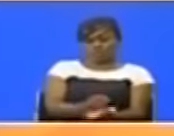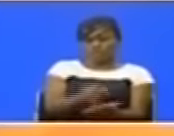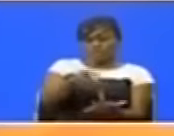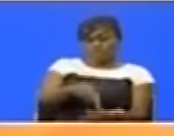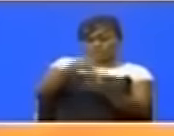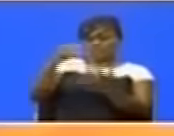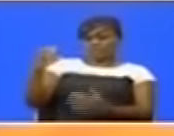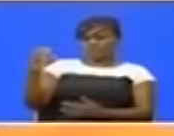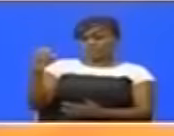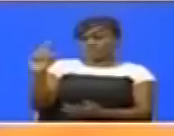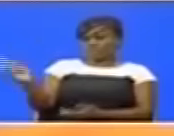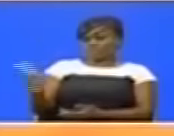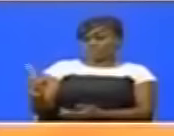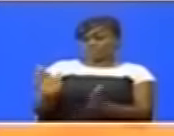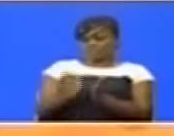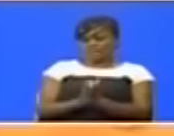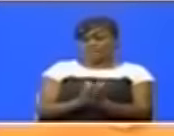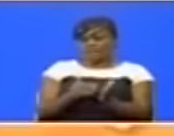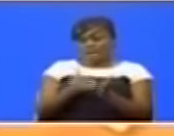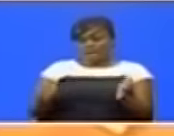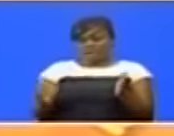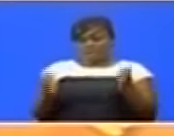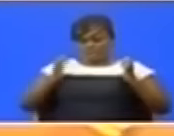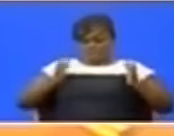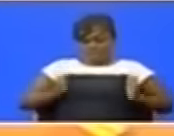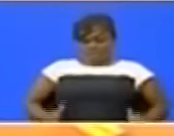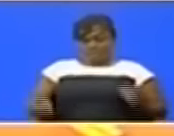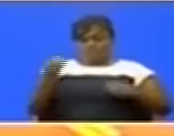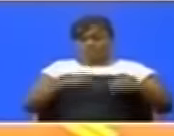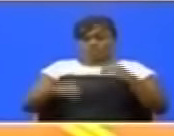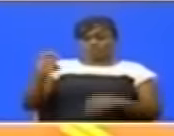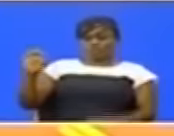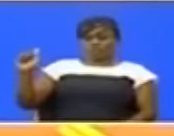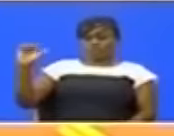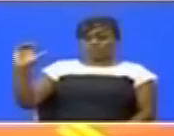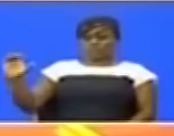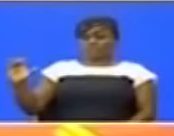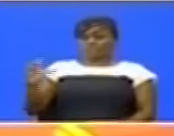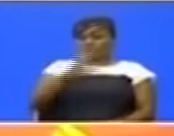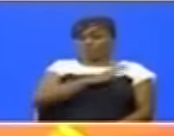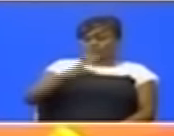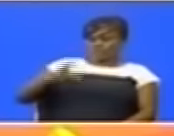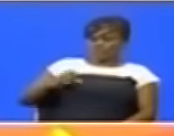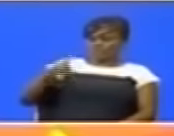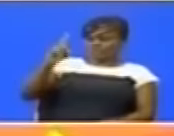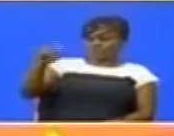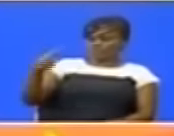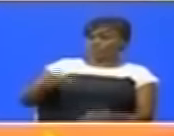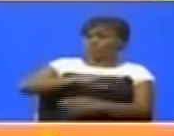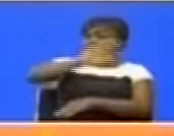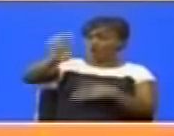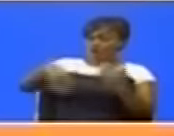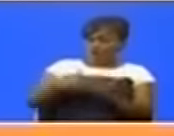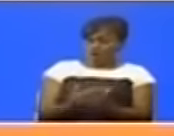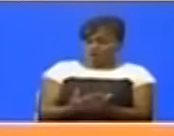mawaziri na tume ya maadili na vita dhidi ya ufisadi, yani EACC. Hii ni baada ya kamati husika kuwapitisha wote na